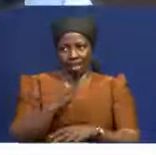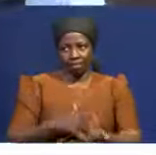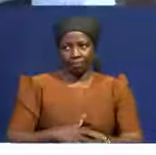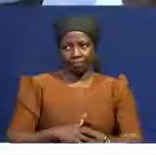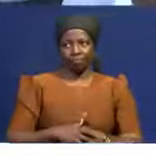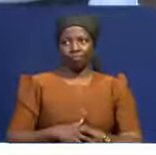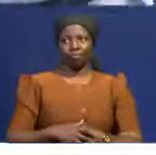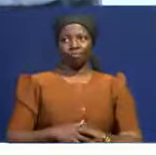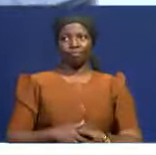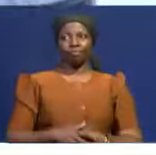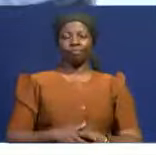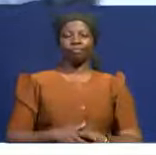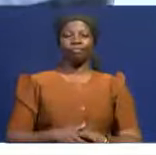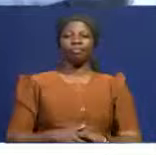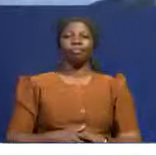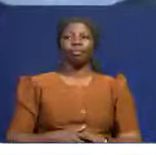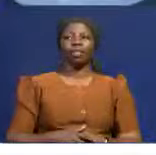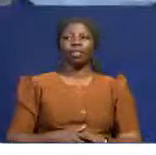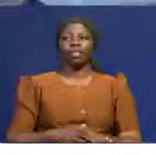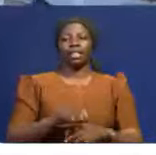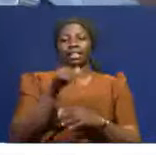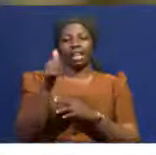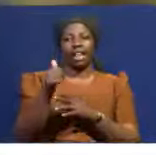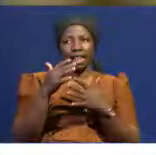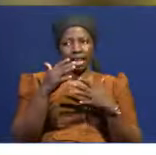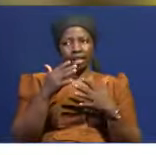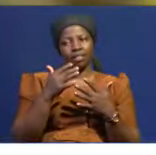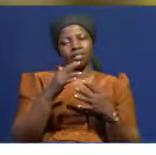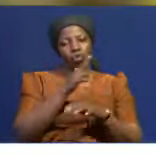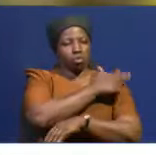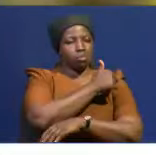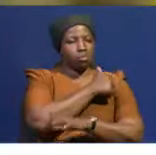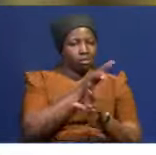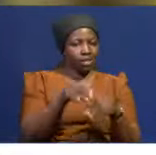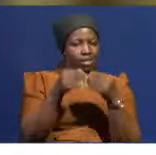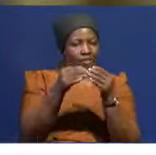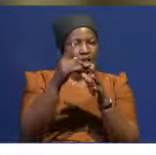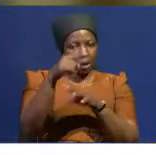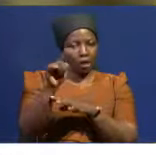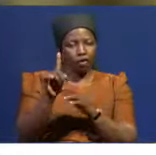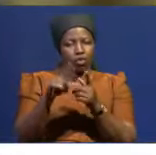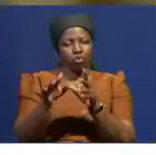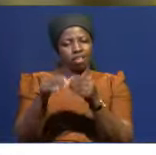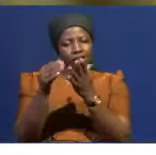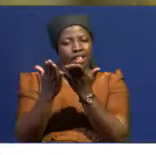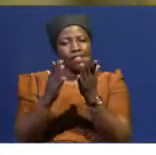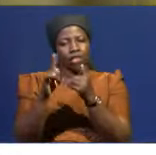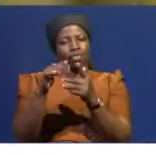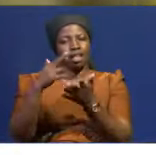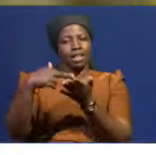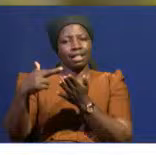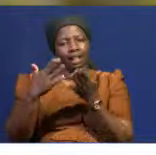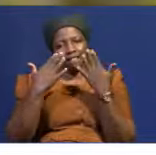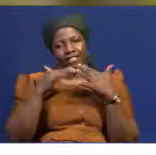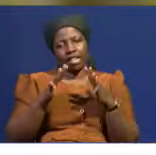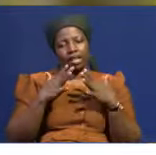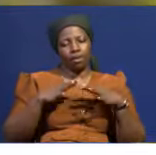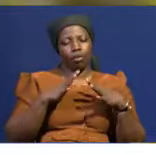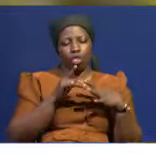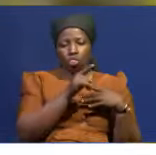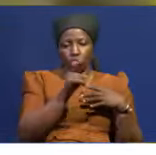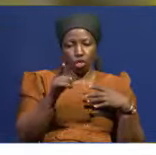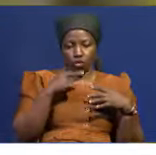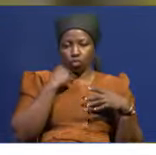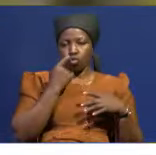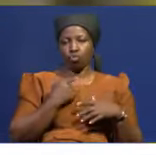1,442 vya afya vikiidhinishwa kutoa huduma kwa waliosajiliwa. Those who have diagnosed with the cancer and